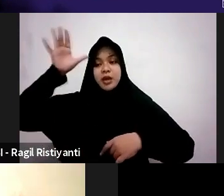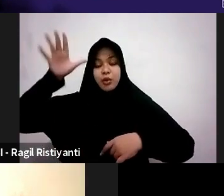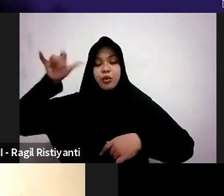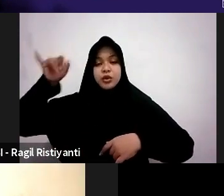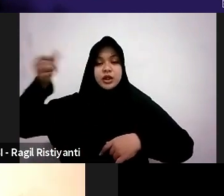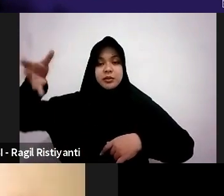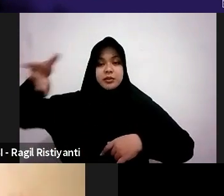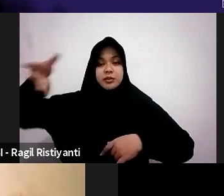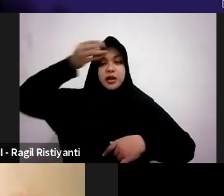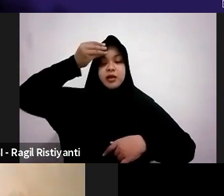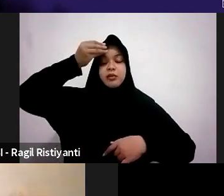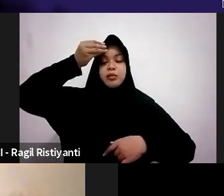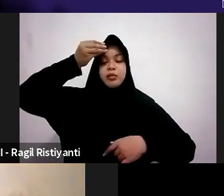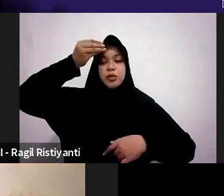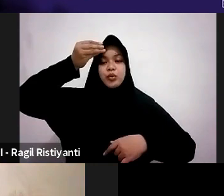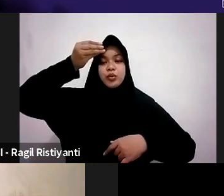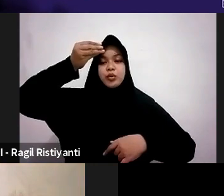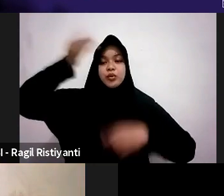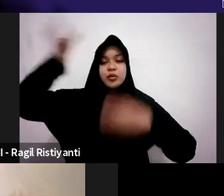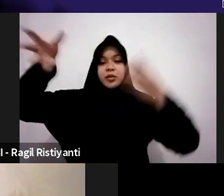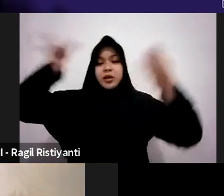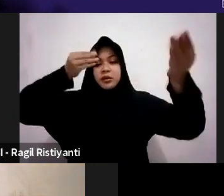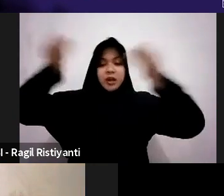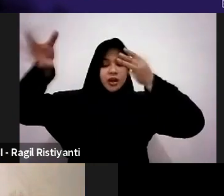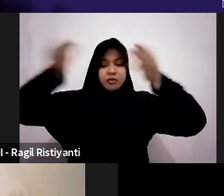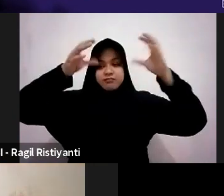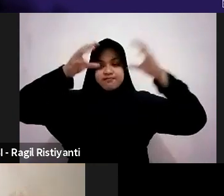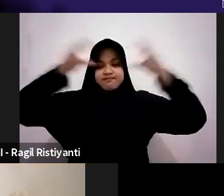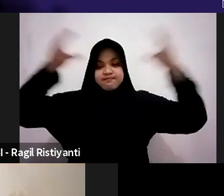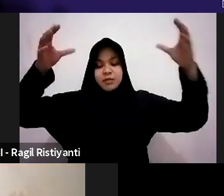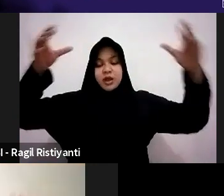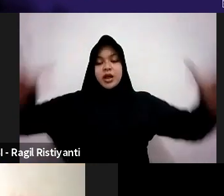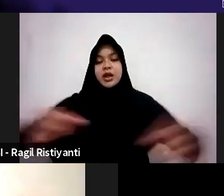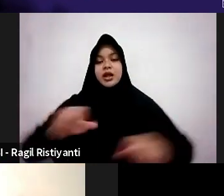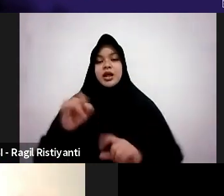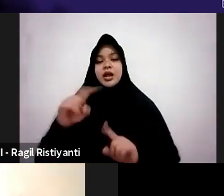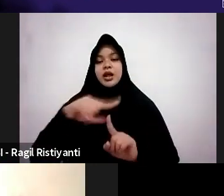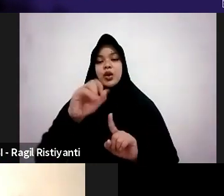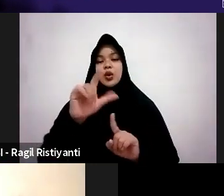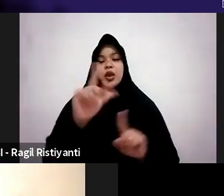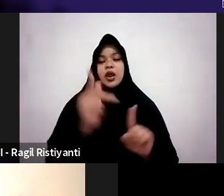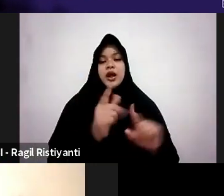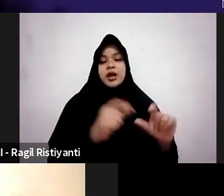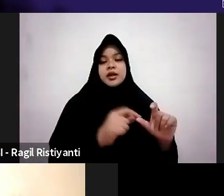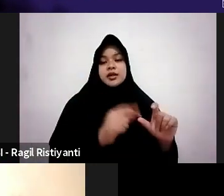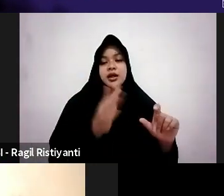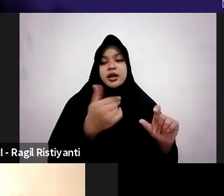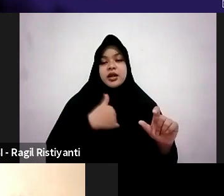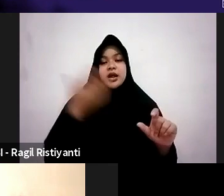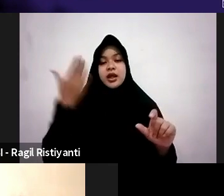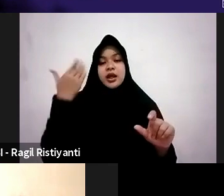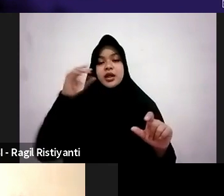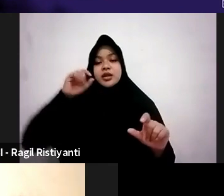Terus sekarang kan mendapat Insight banyak banget dari emas khas gitu dan polisinya Memang Yang tadi itu sangat susah